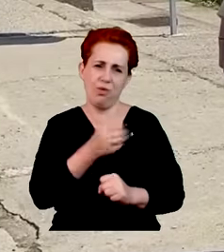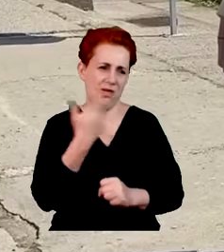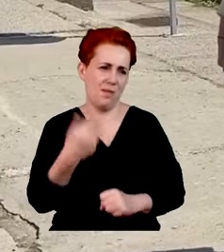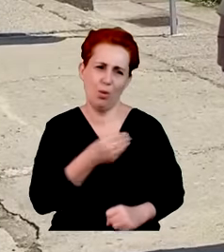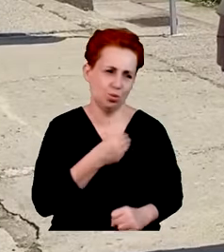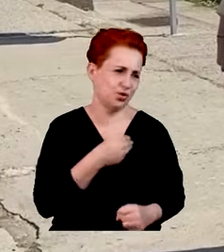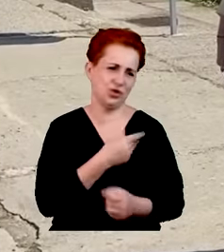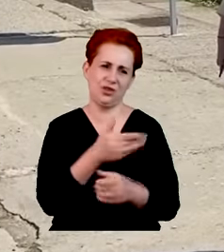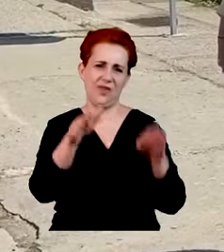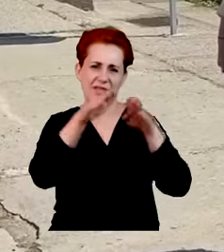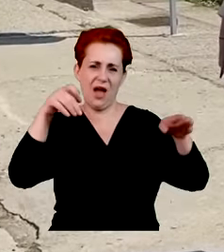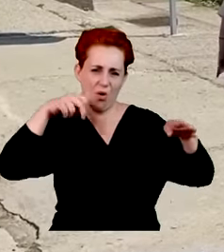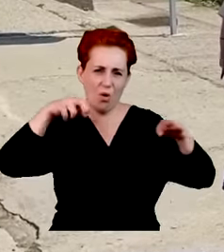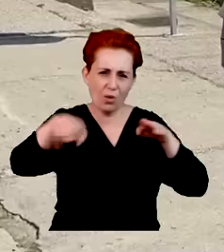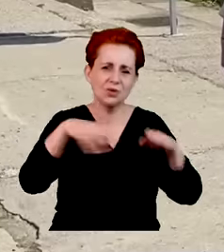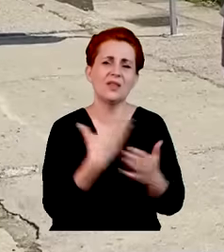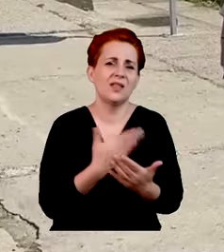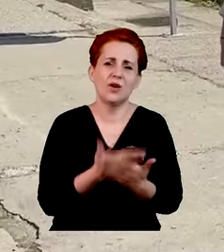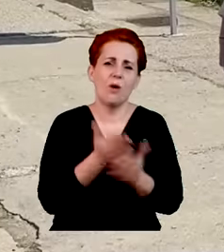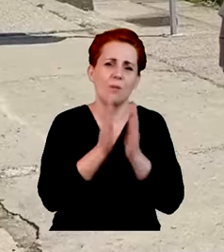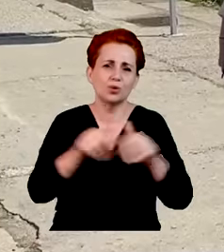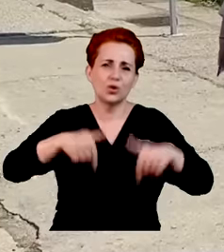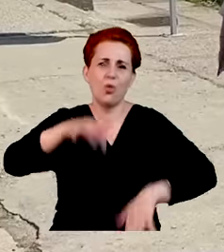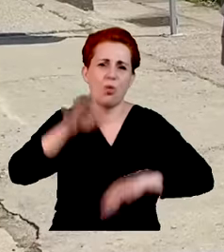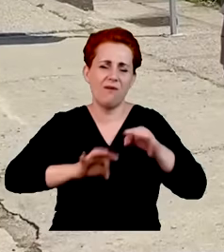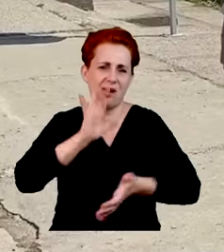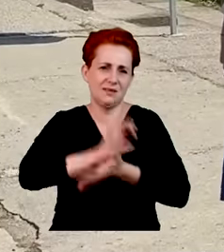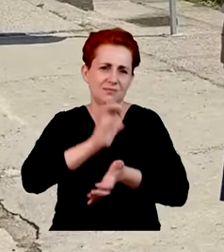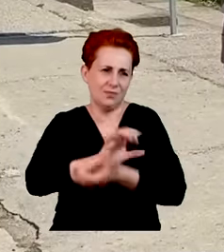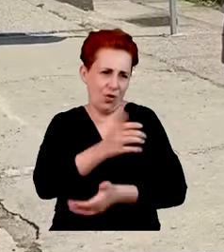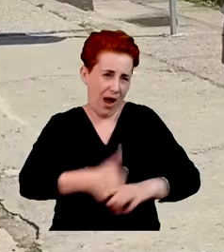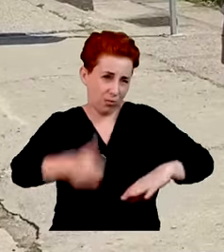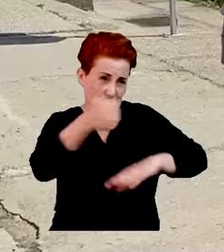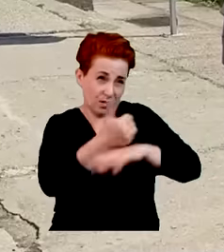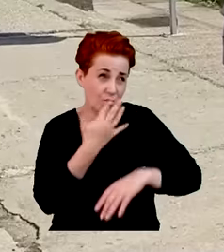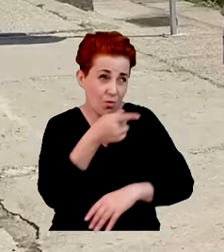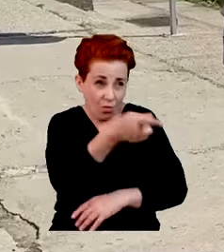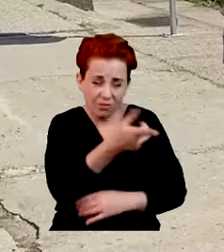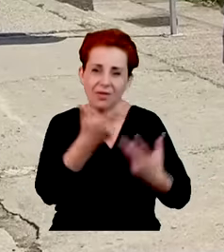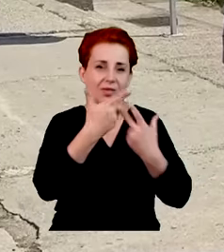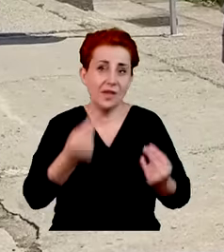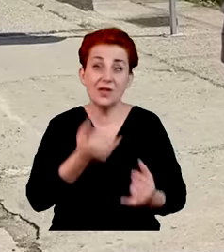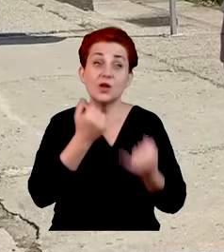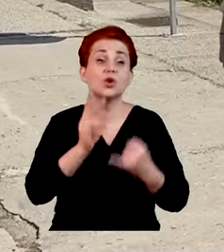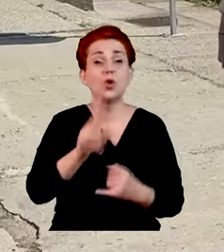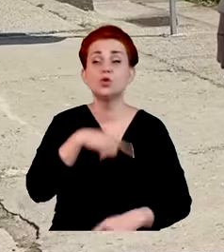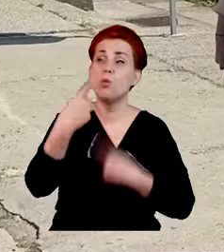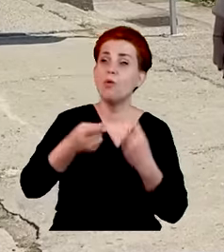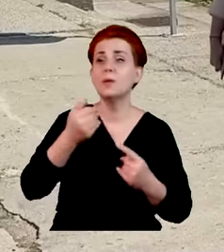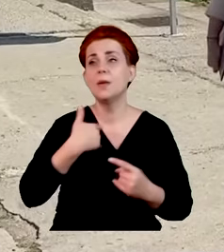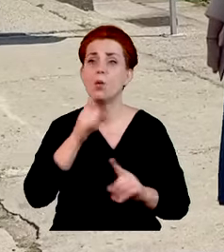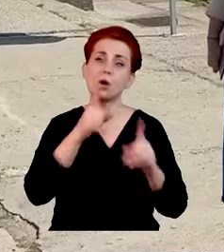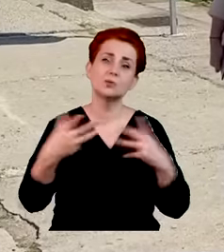tym proszę nie przywoływać na konferencjach prasowych jako jakiegoś autorytetu bo to że ktoś mówi że rozmawiał z